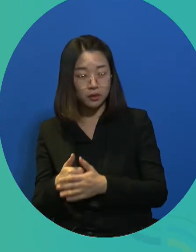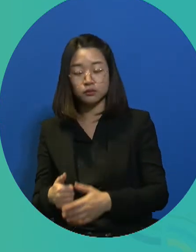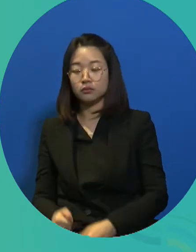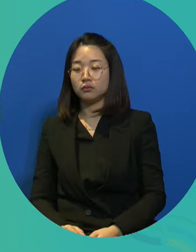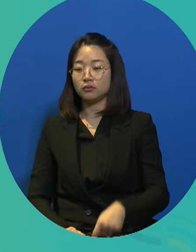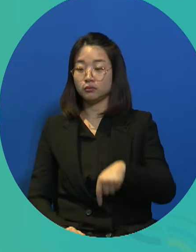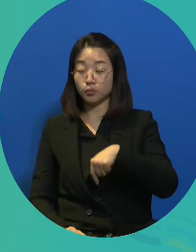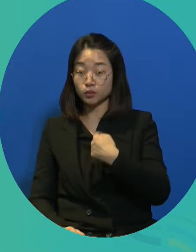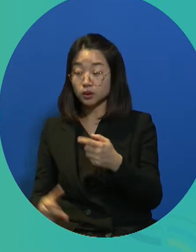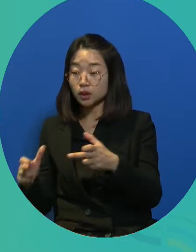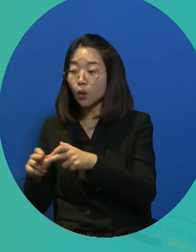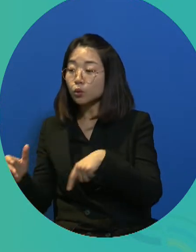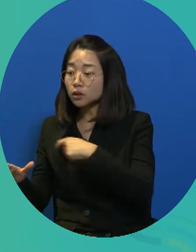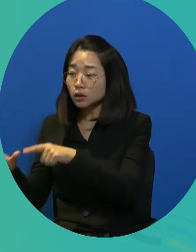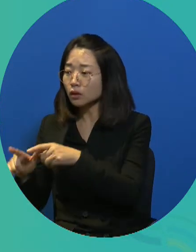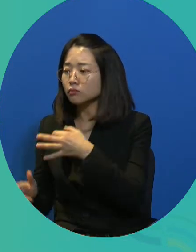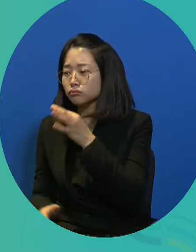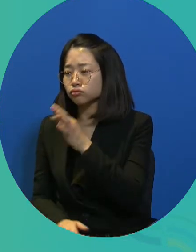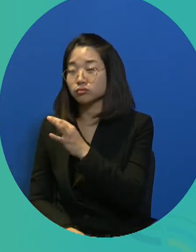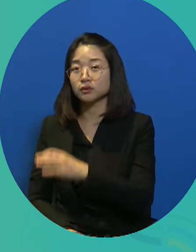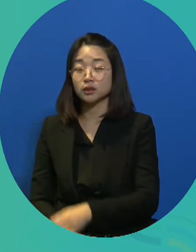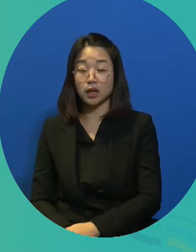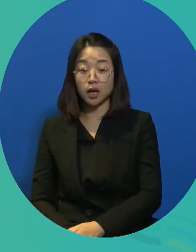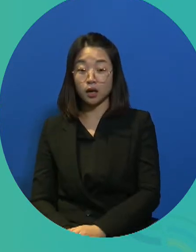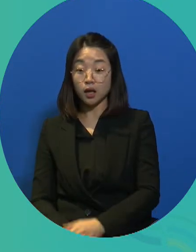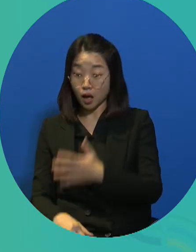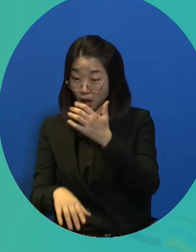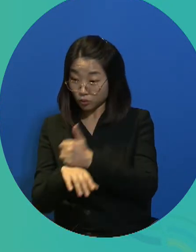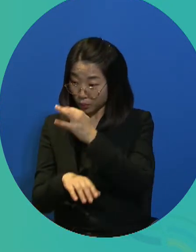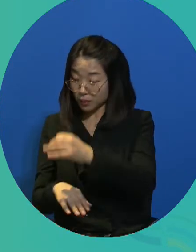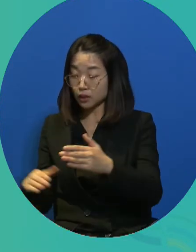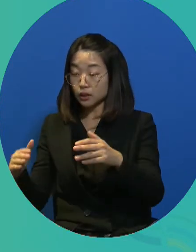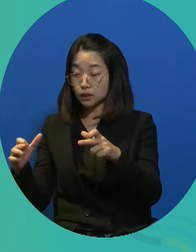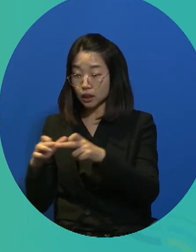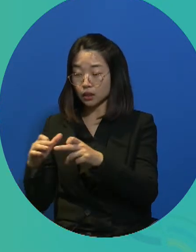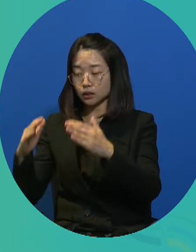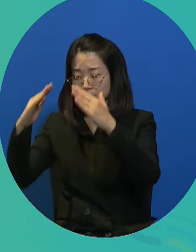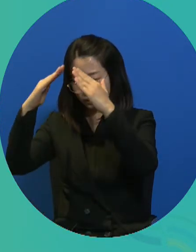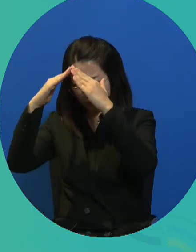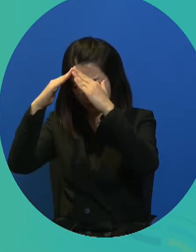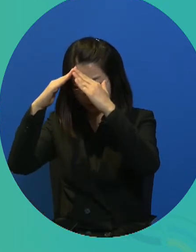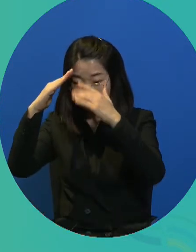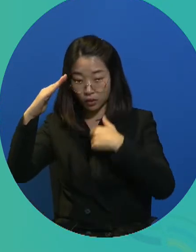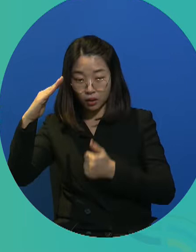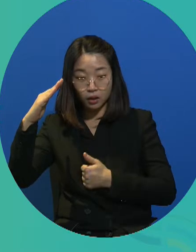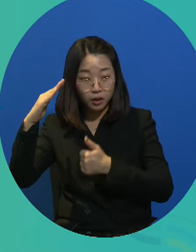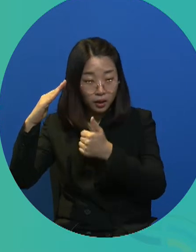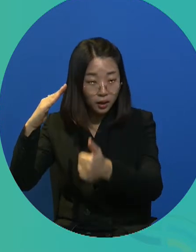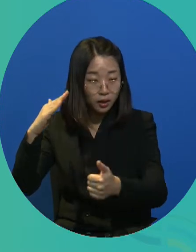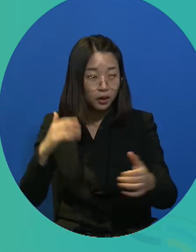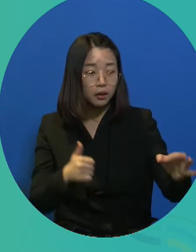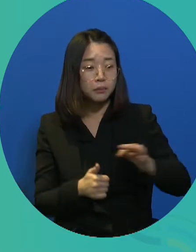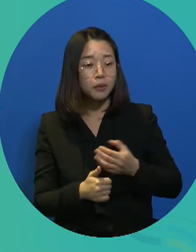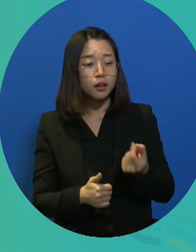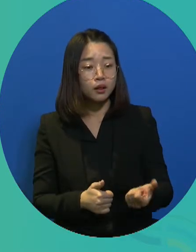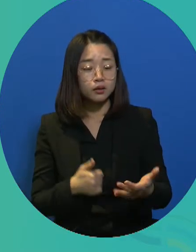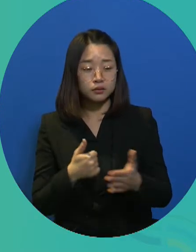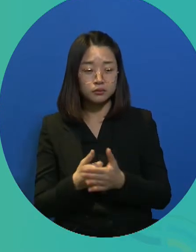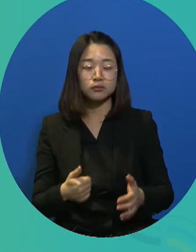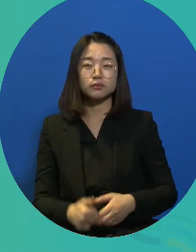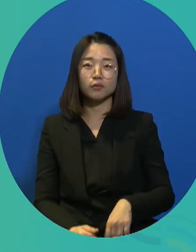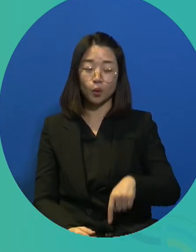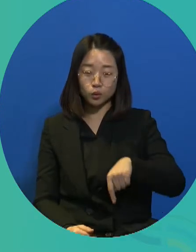장애인은 자신들의 주택에 감금돼 있다시피 합니다. 집 밖을 나서는데 필요한 지원이 없기 때문에 몇 시간이나